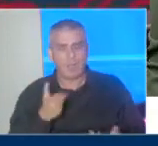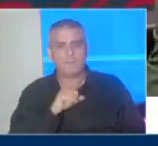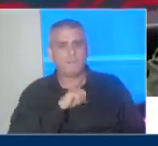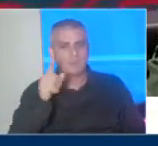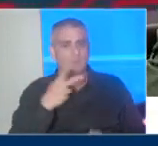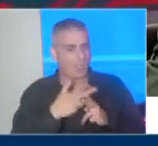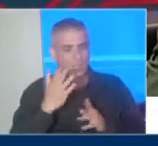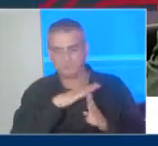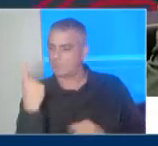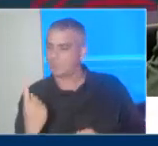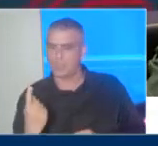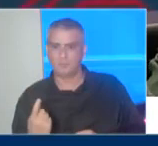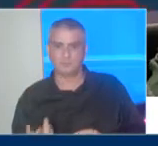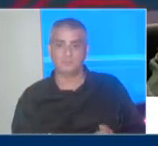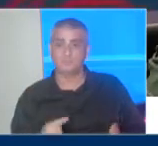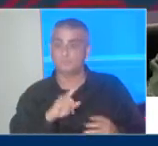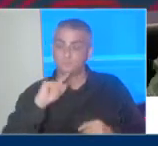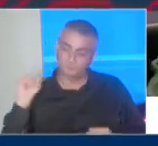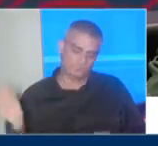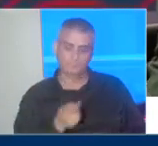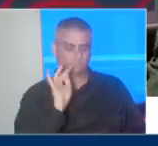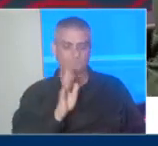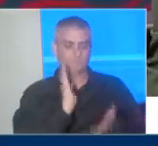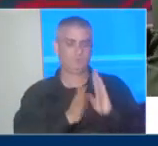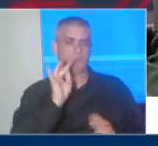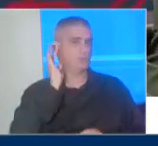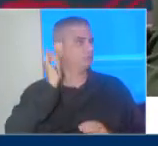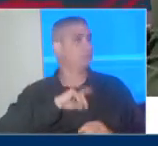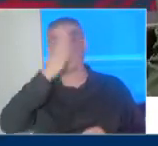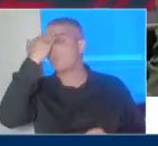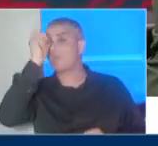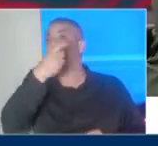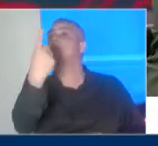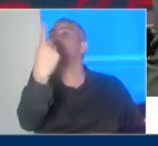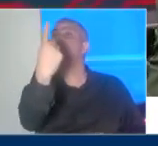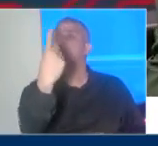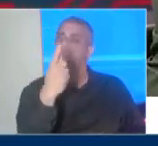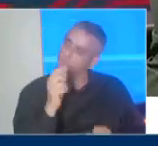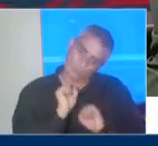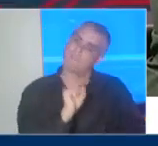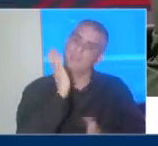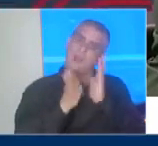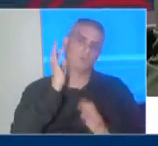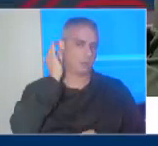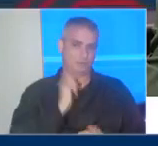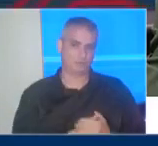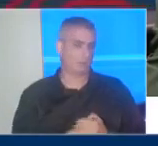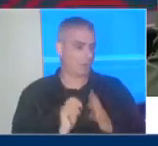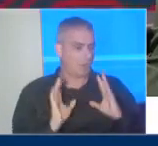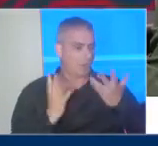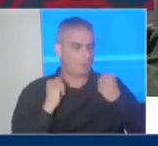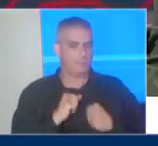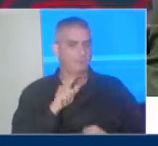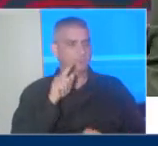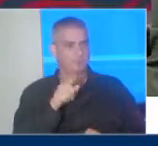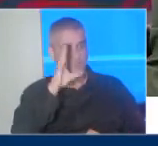מעניין אותנו רק צד אחד של המשוואה? כולם נגד אלימות נגד נשים. אני לא מכיר בן אדם אחד שהוא בעד אלימות נגד נשים. למה